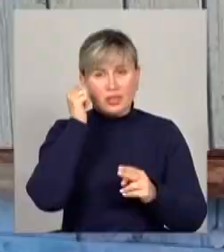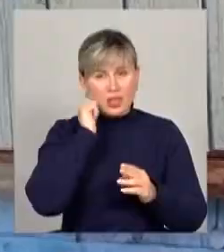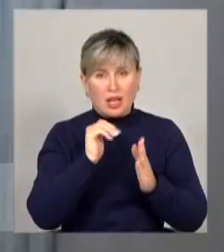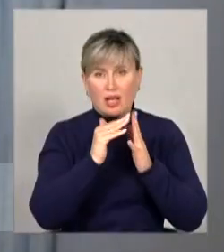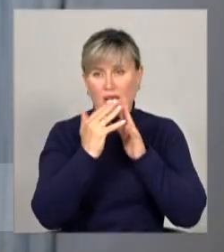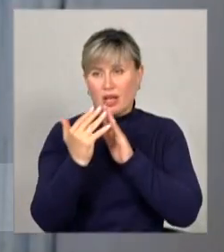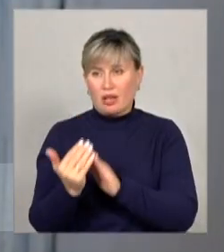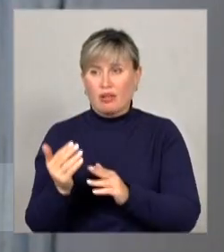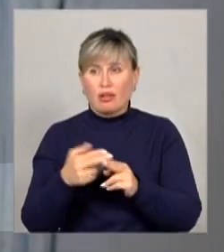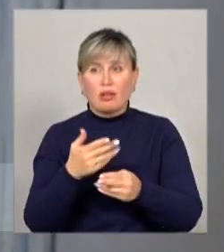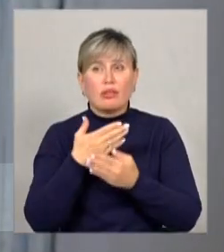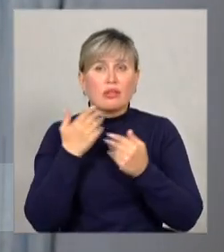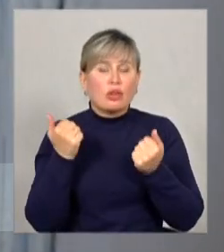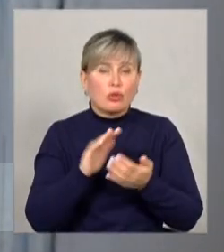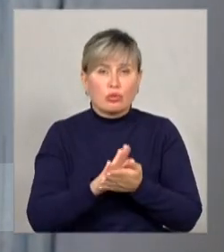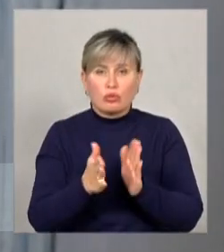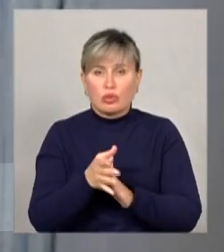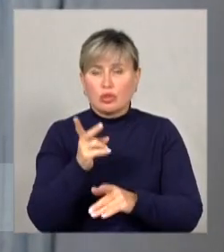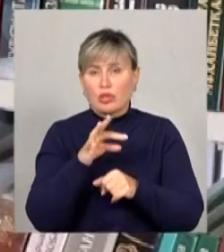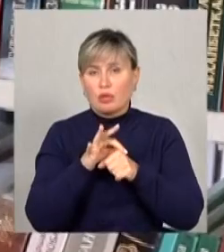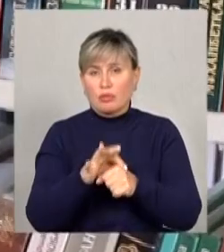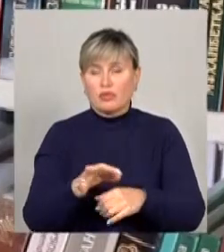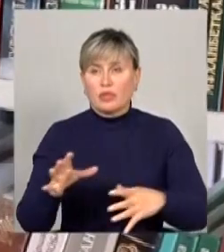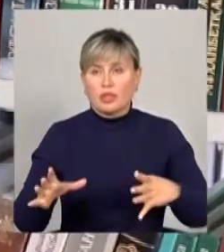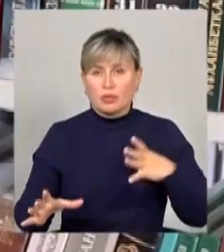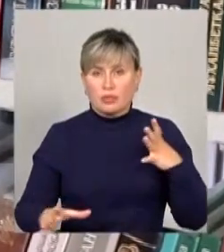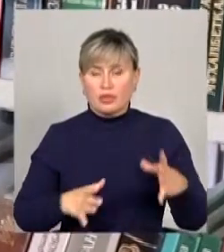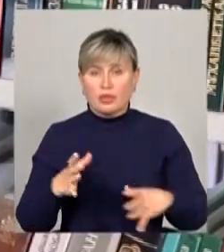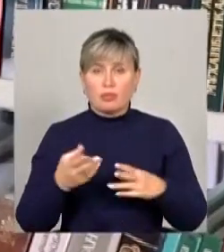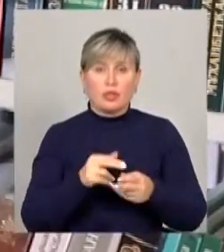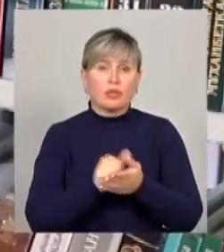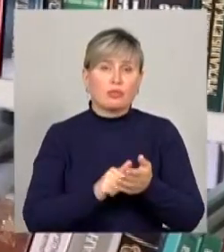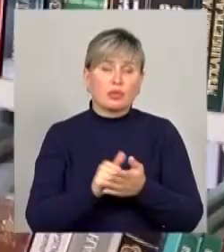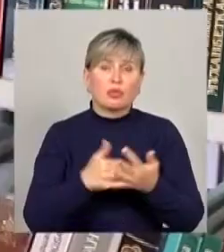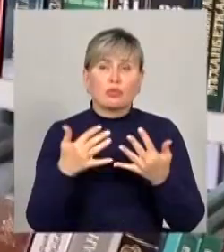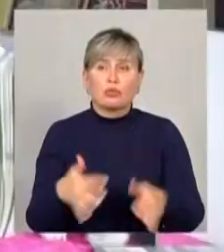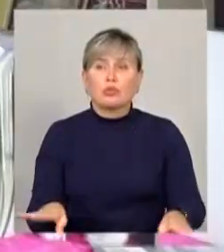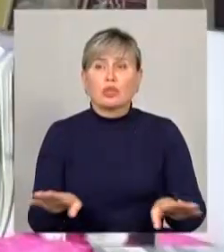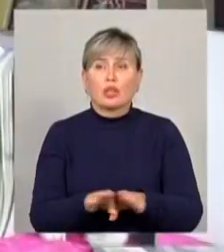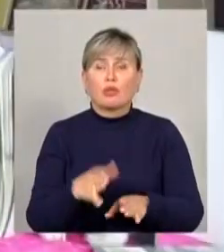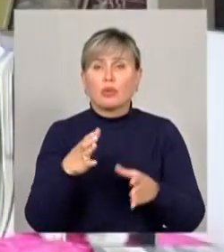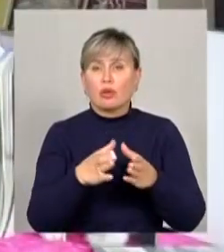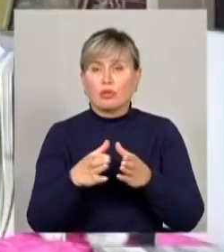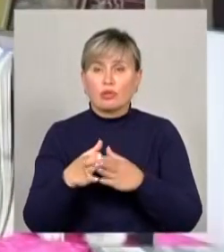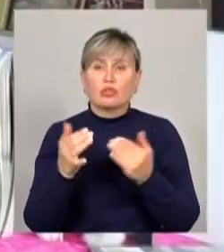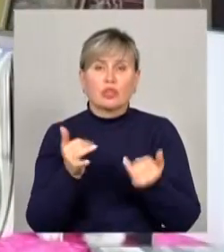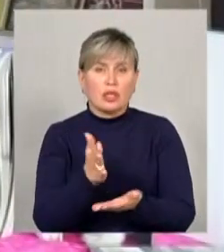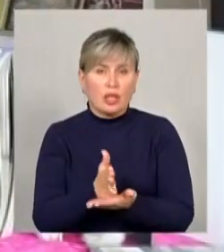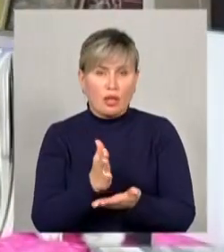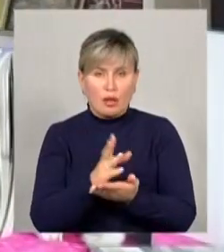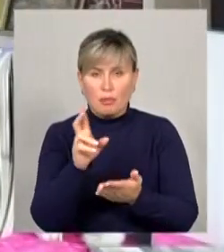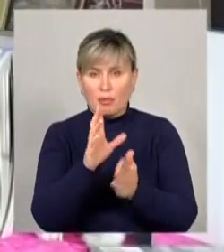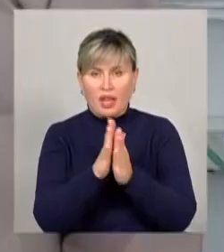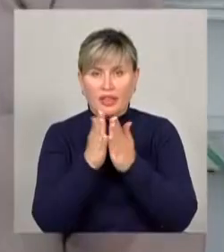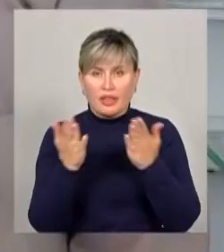заброшенный домик, в котором нет никаких условий для проведения репетиций и досуга. По этой причине уже закрыты 5 кружков. Сейчас здесь находится библиотека.